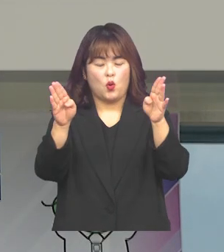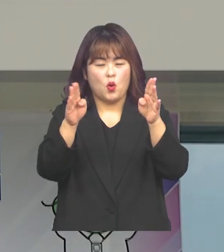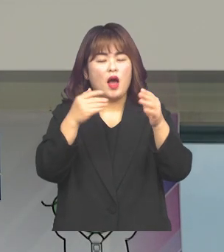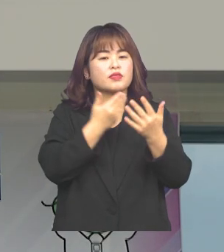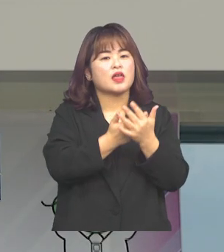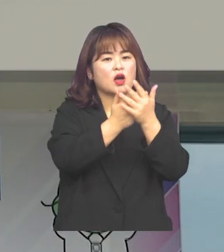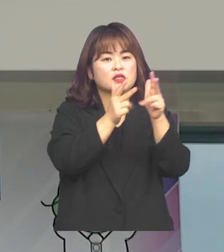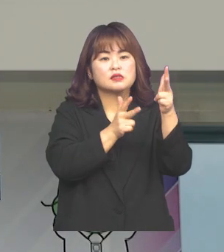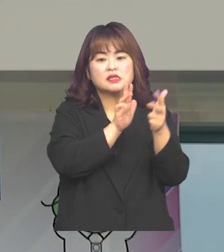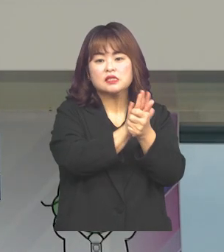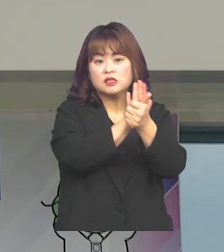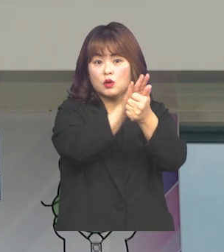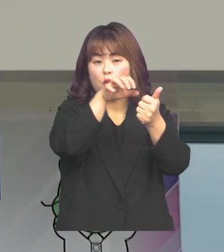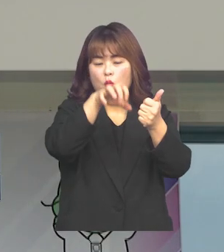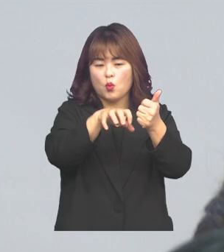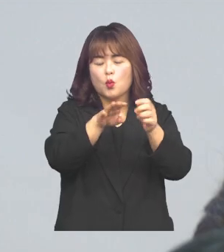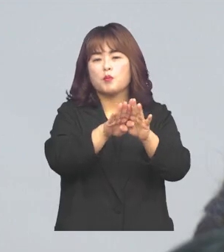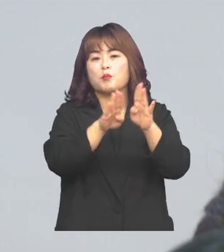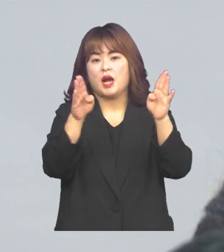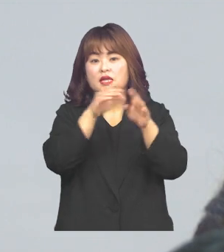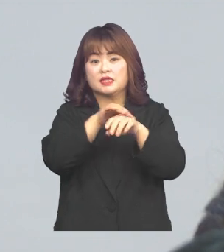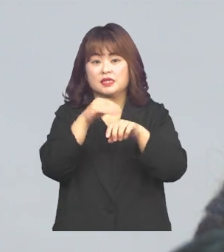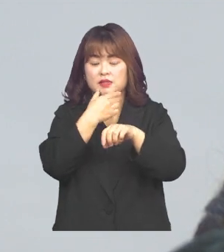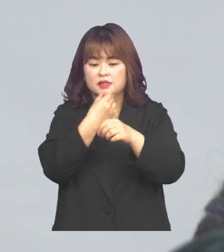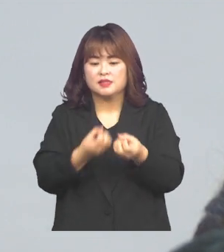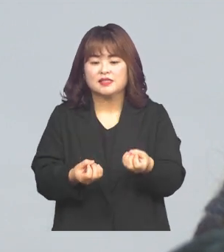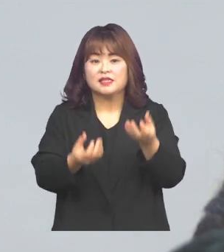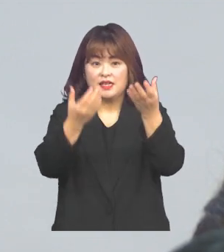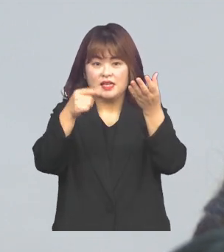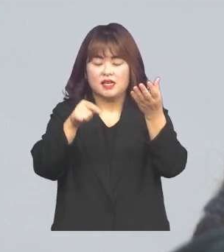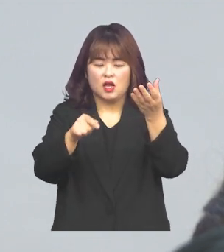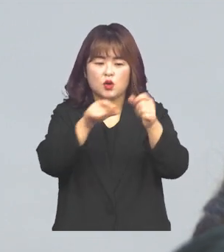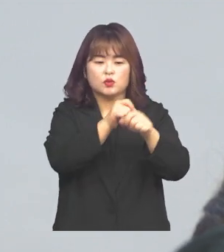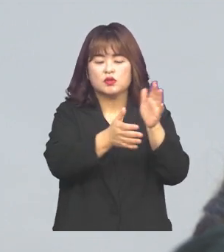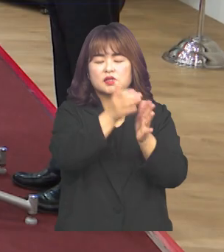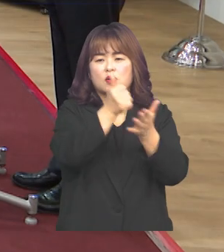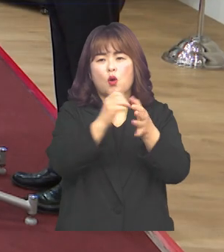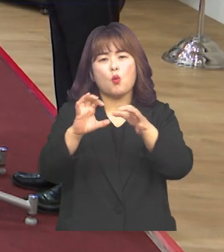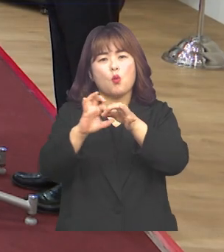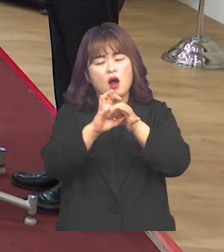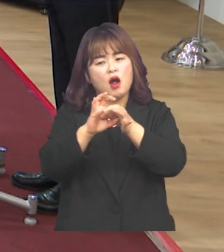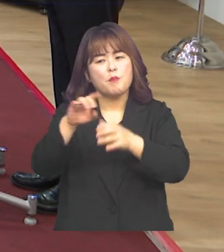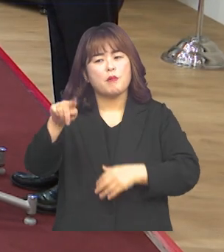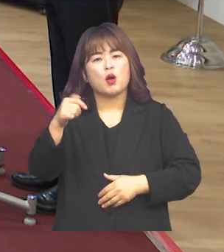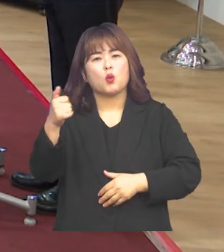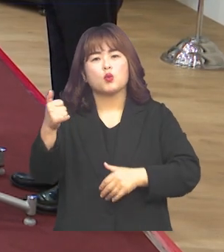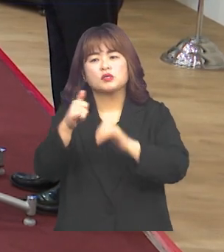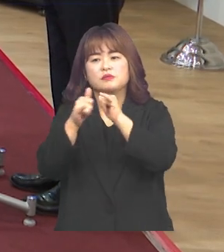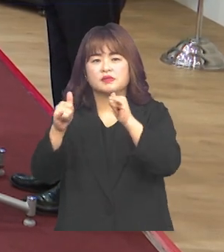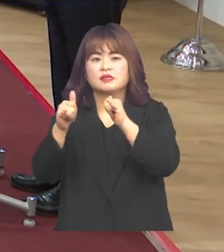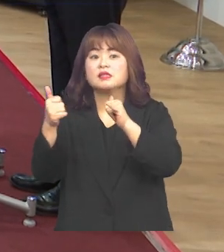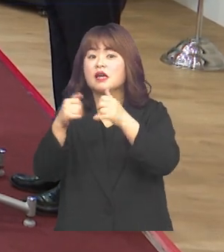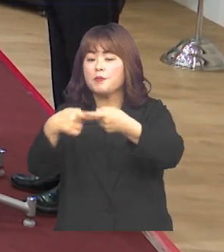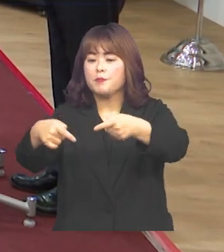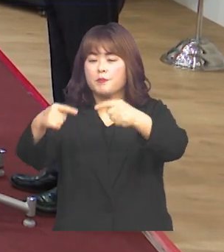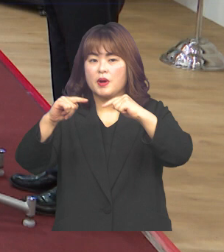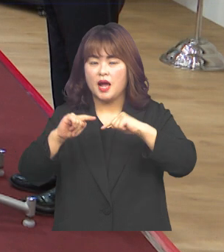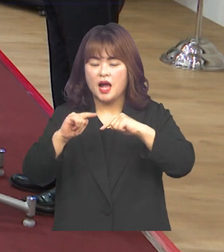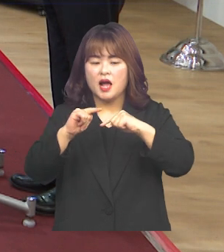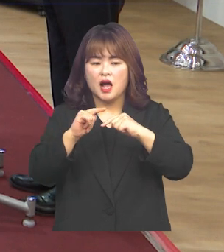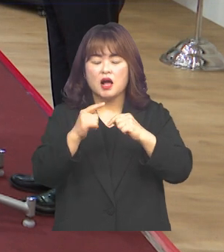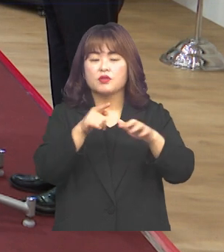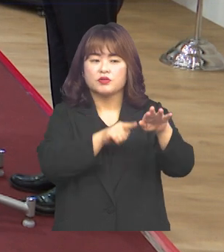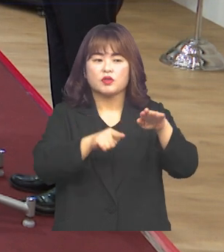14일 용인시 산업진흥원에서 열린 개소식에는 이상일 용인특례시장과 유관기관 관계자 등 150여 명이